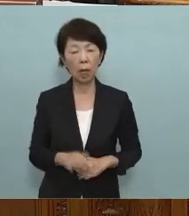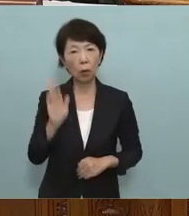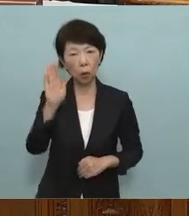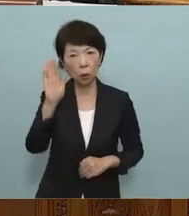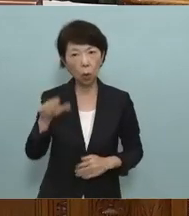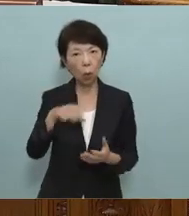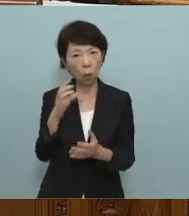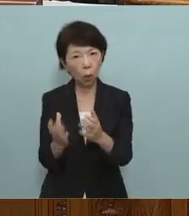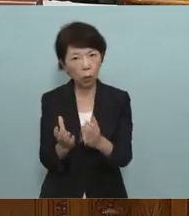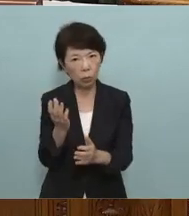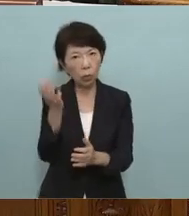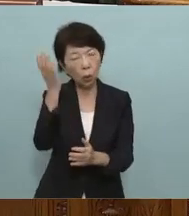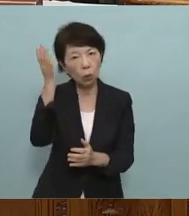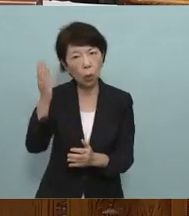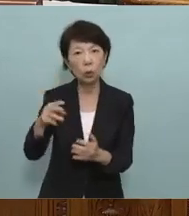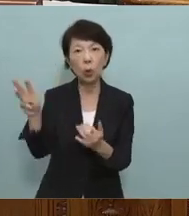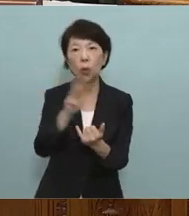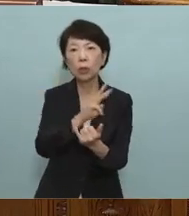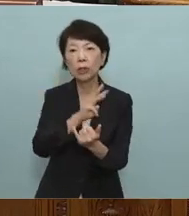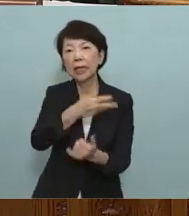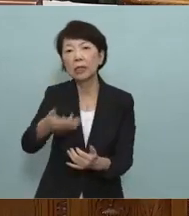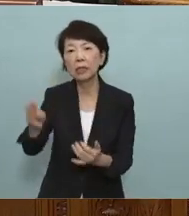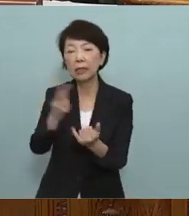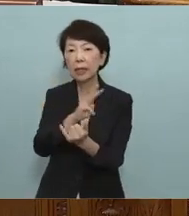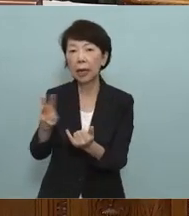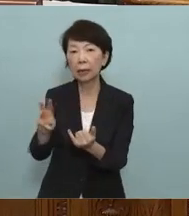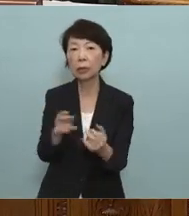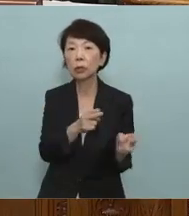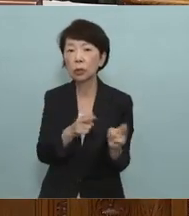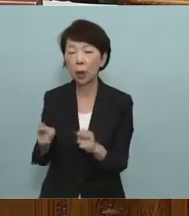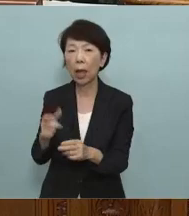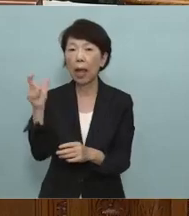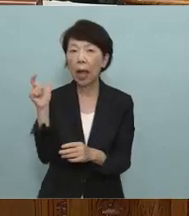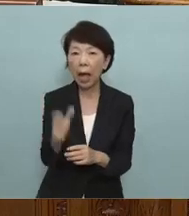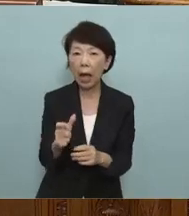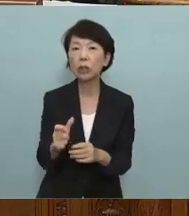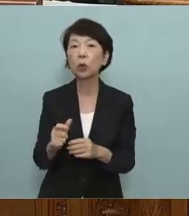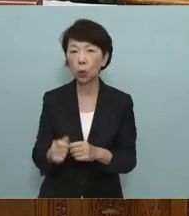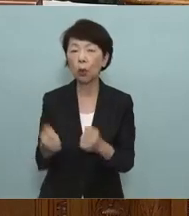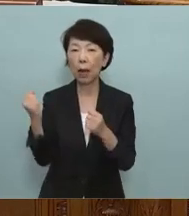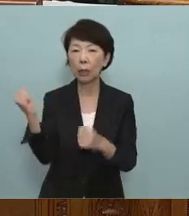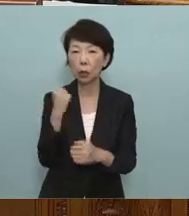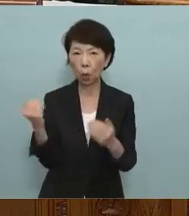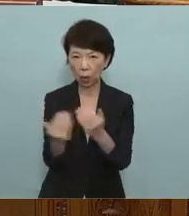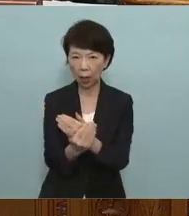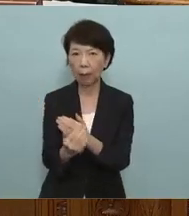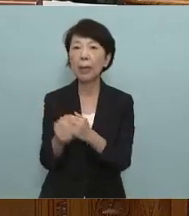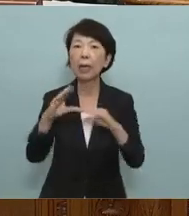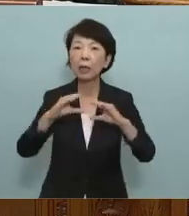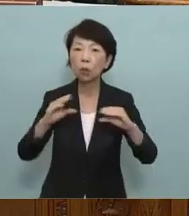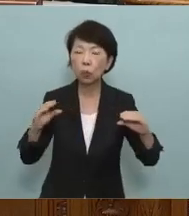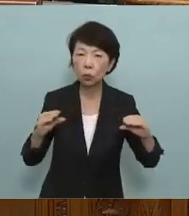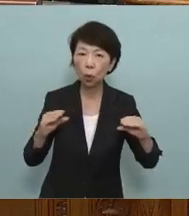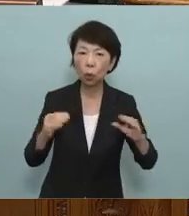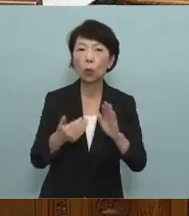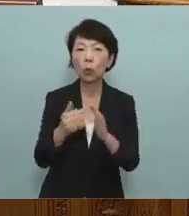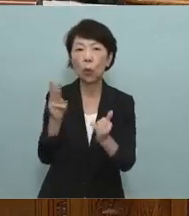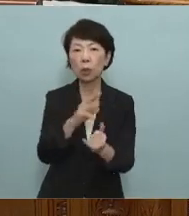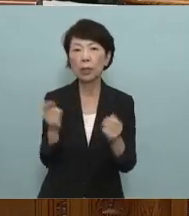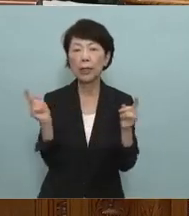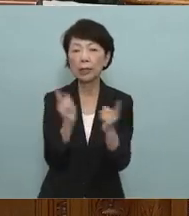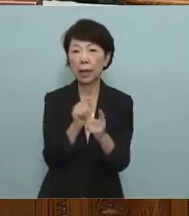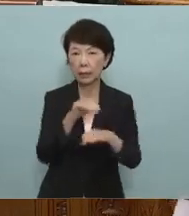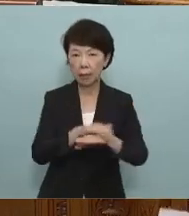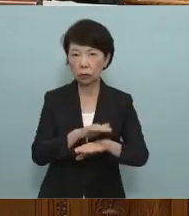起こりうる水害などに備え、ハード面での対策の充実強化を図るとともに、ソフト面の防災対策も